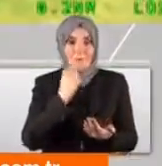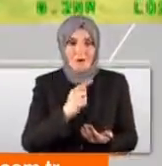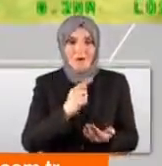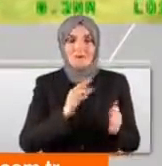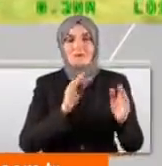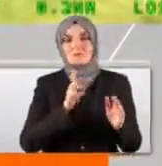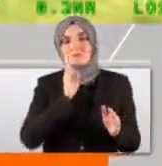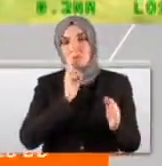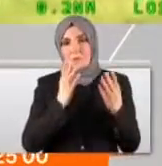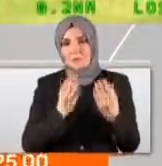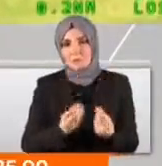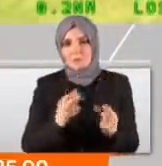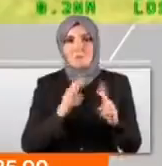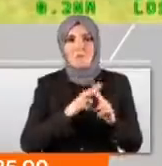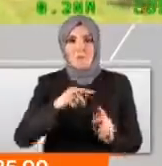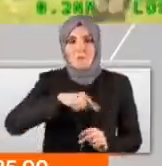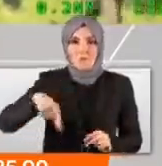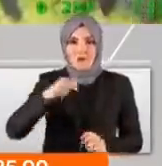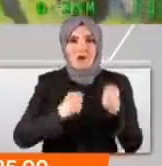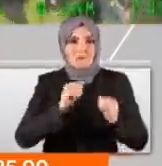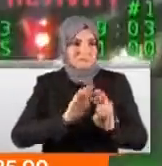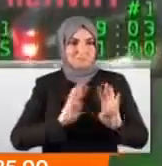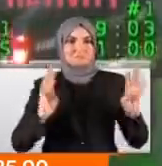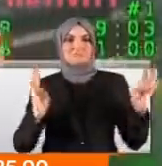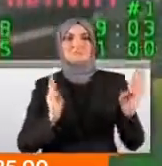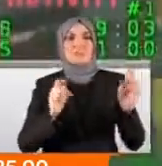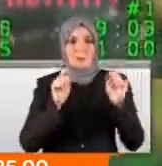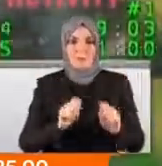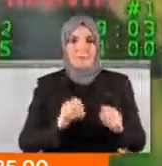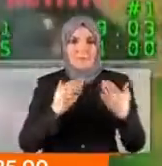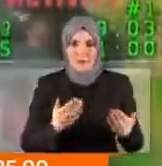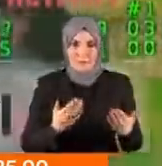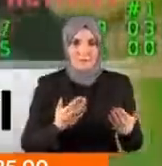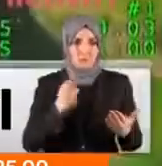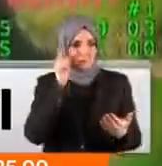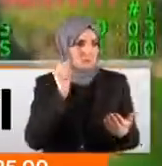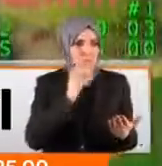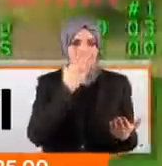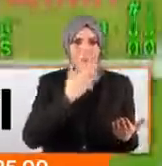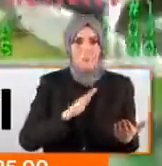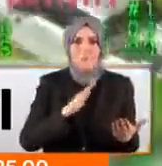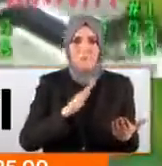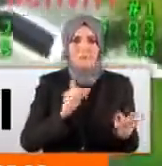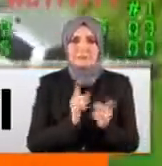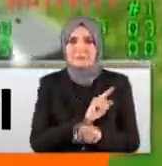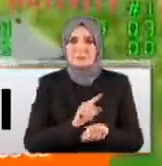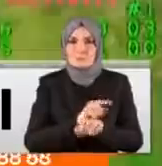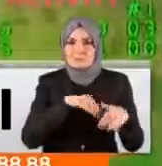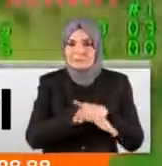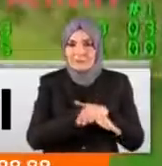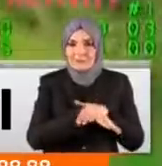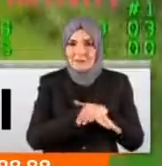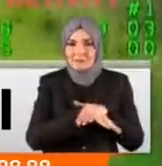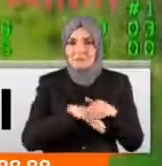polisler aracın etrafını sardığı ama comings ortalarda yoktu kısa süre gizlenen adam birden ortaya çıktı ve hızlı diğer